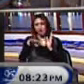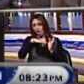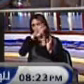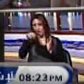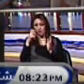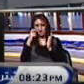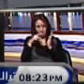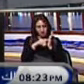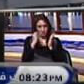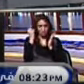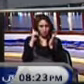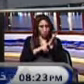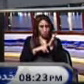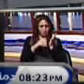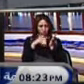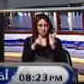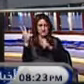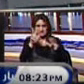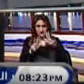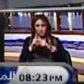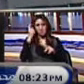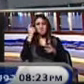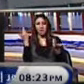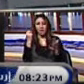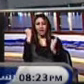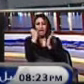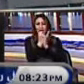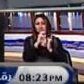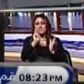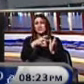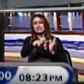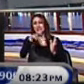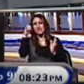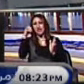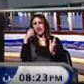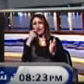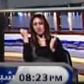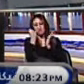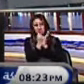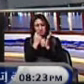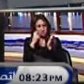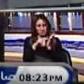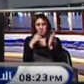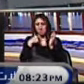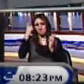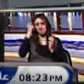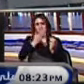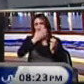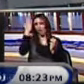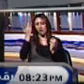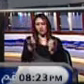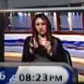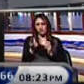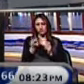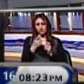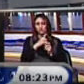مزور، حتى ان الاختام اللي هي اتسرقت ديت لو استخدمت مش هيقدر المواطن العادي ان هو يكتشفها. لكن احنا